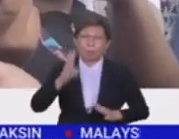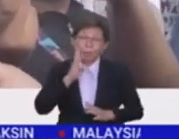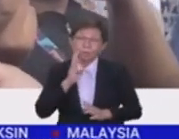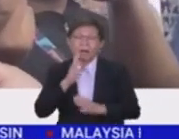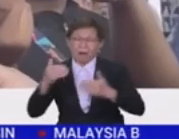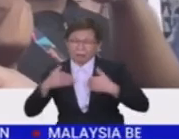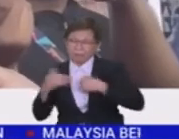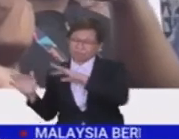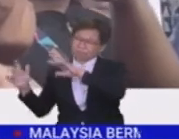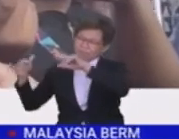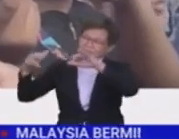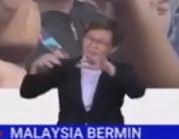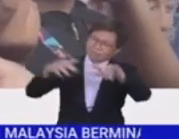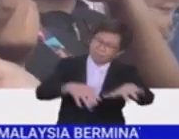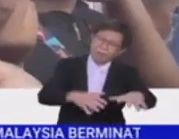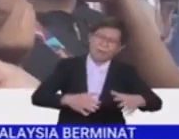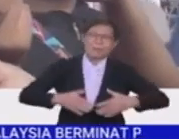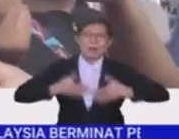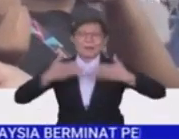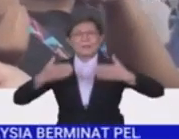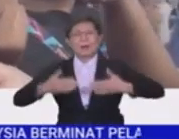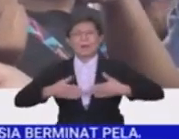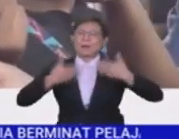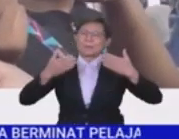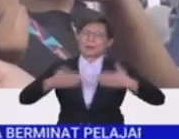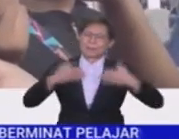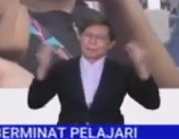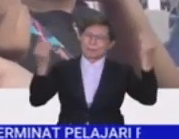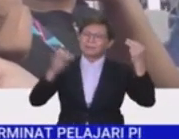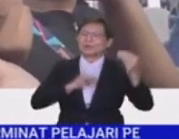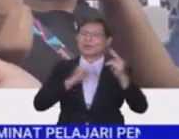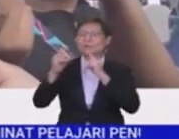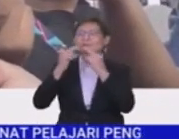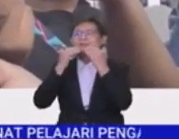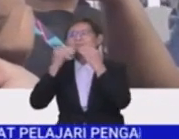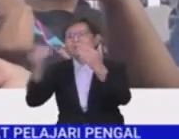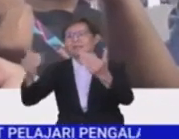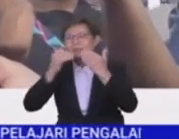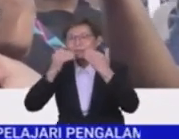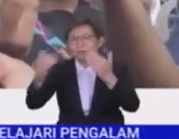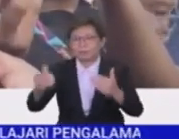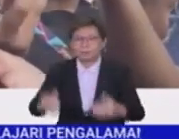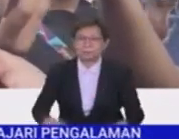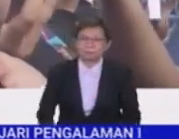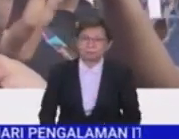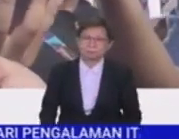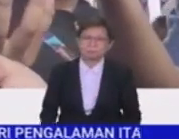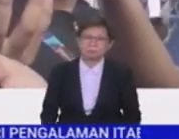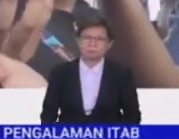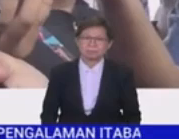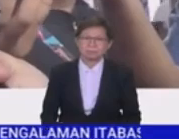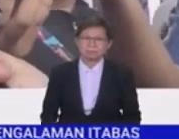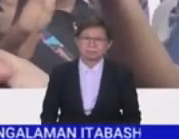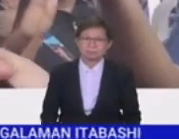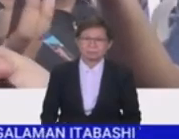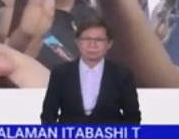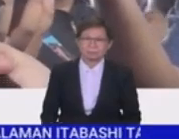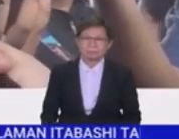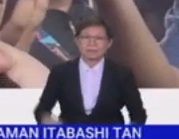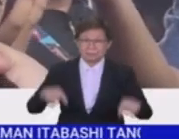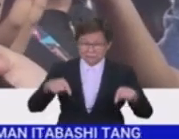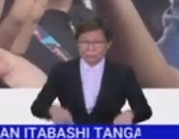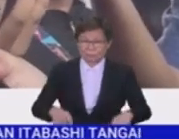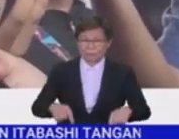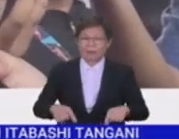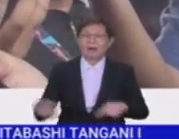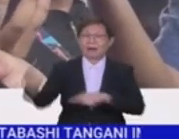bersama-sama memeriahkan majlis. Saya ucapkan terima kasih semua sekali. Jadi ini hari keluarga